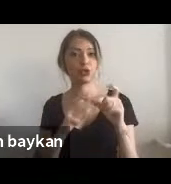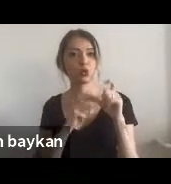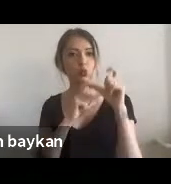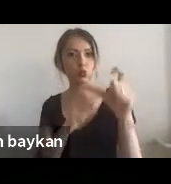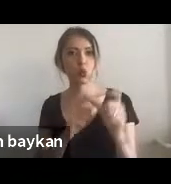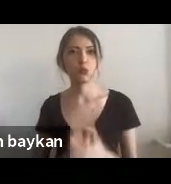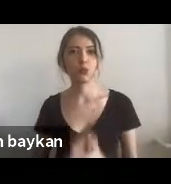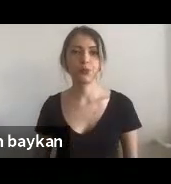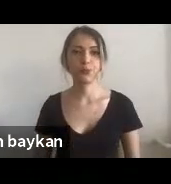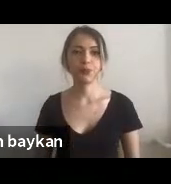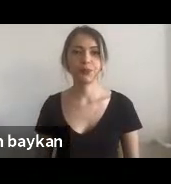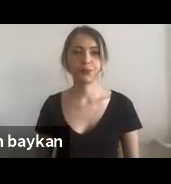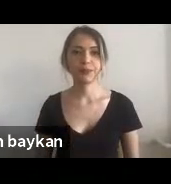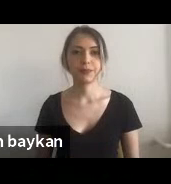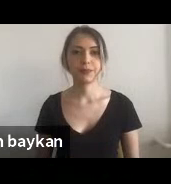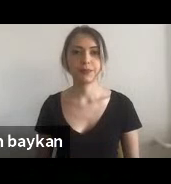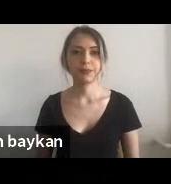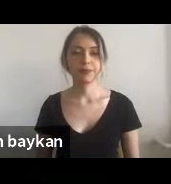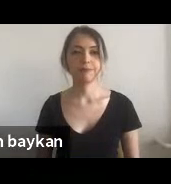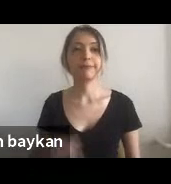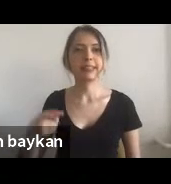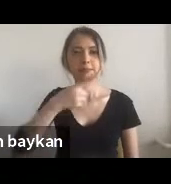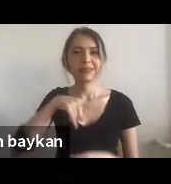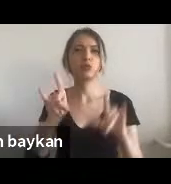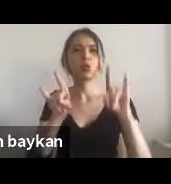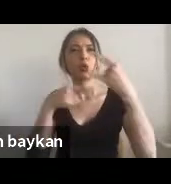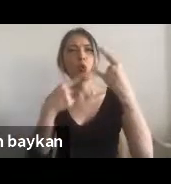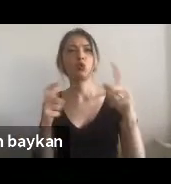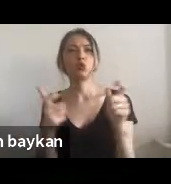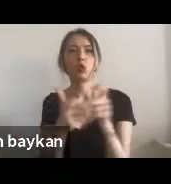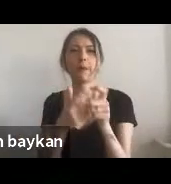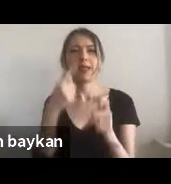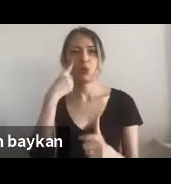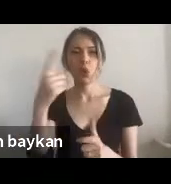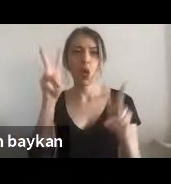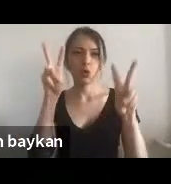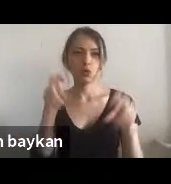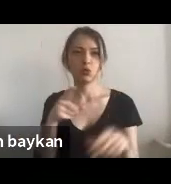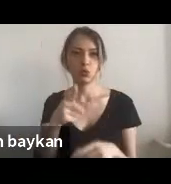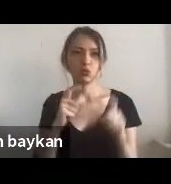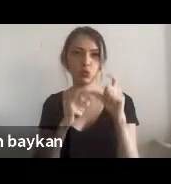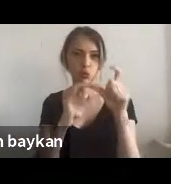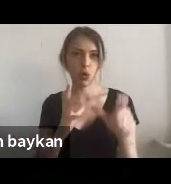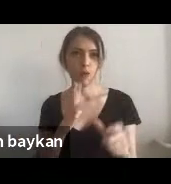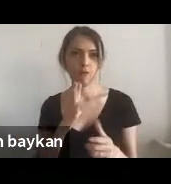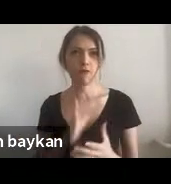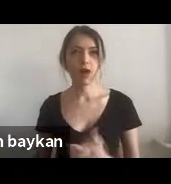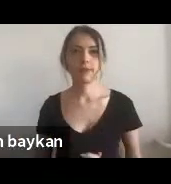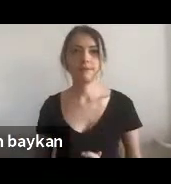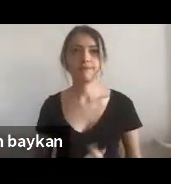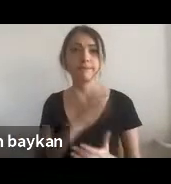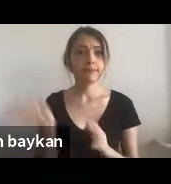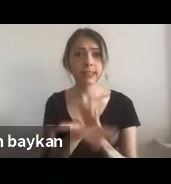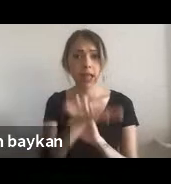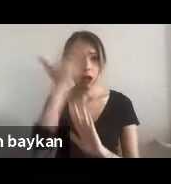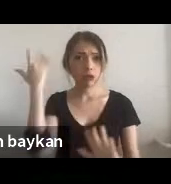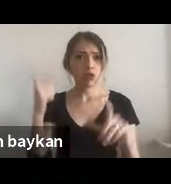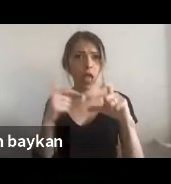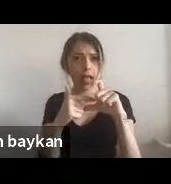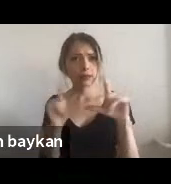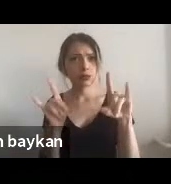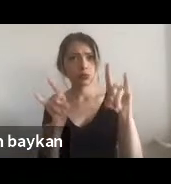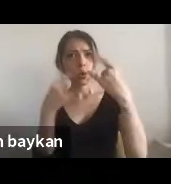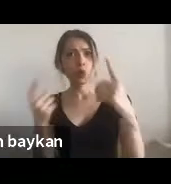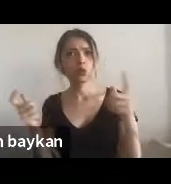da bizim webinarlarımızla ilgili aslında. O da benzer şekilde şu anda